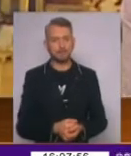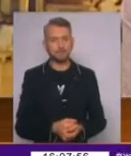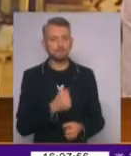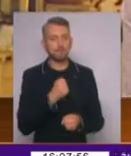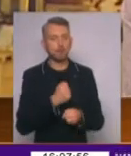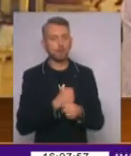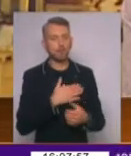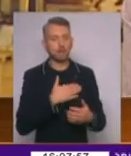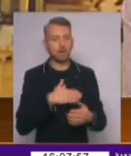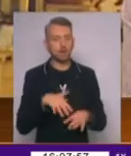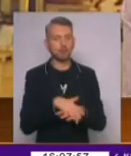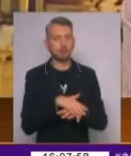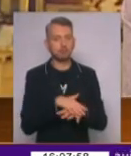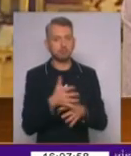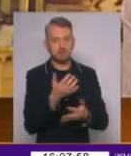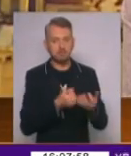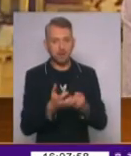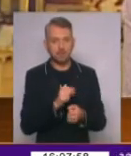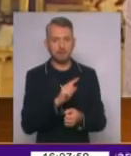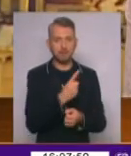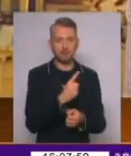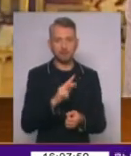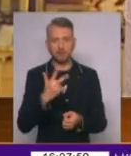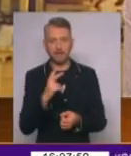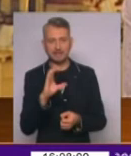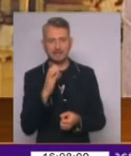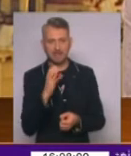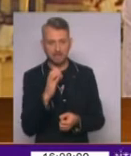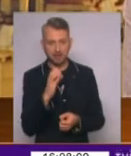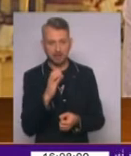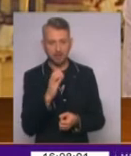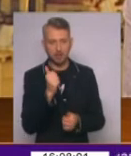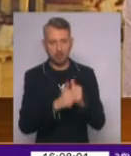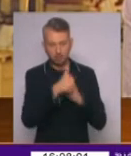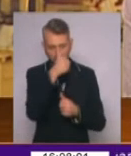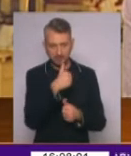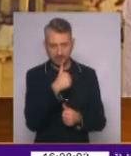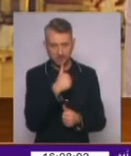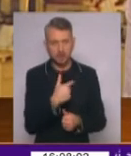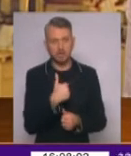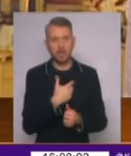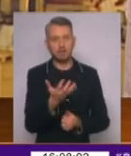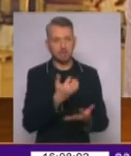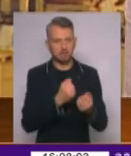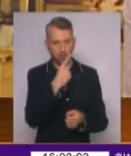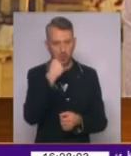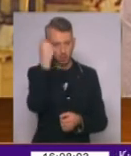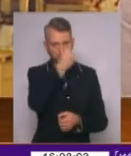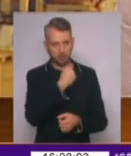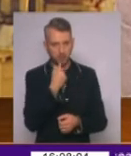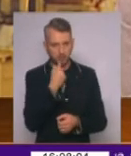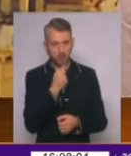Робота громадської приймальні перша і третя середа кожного місяця я приймаю особисто.